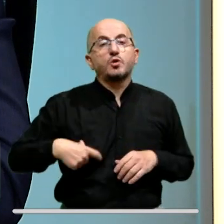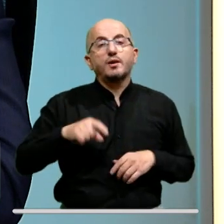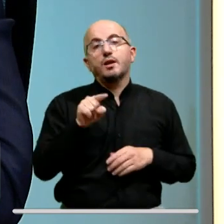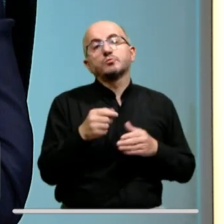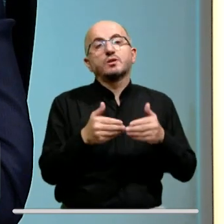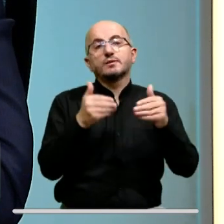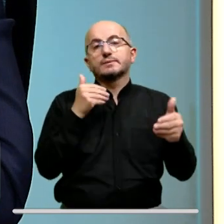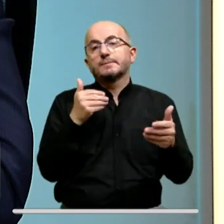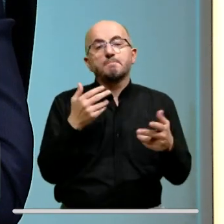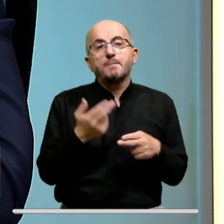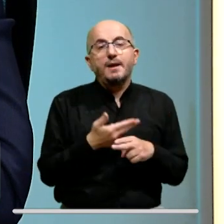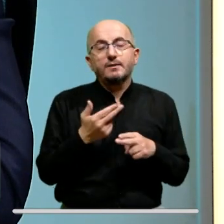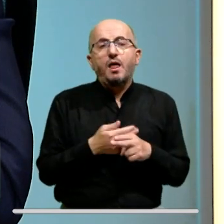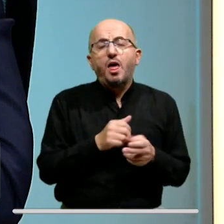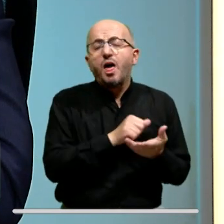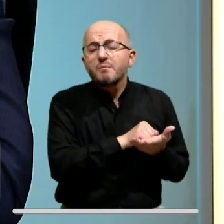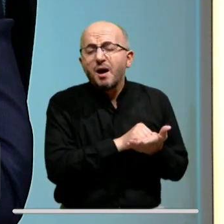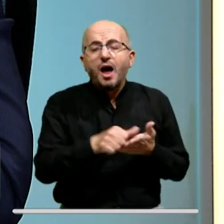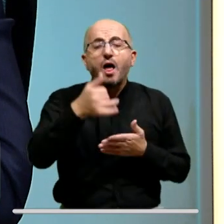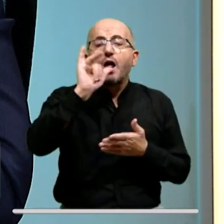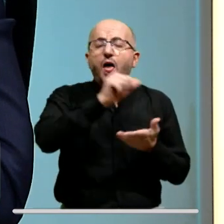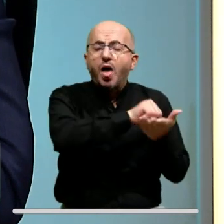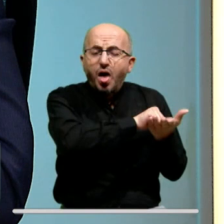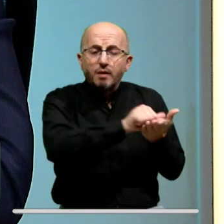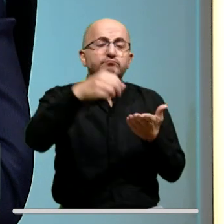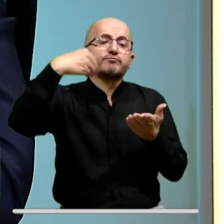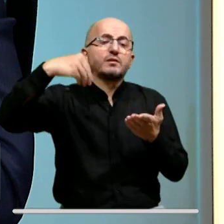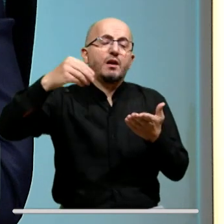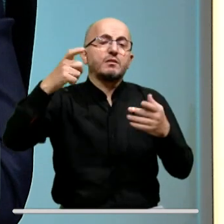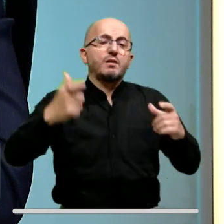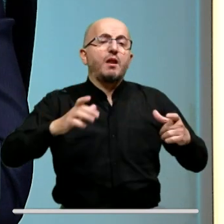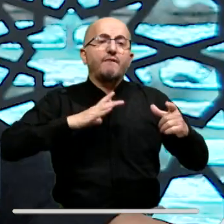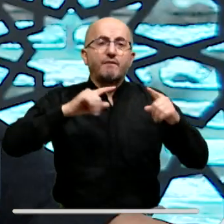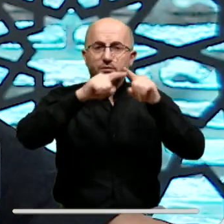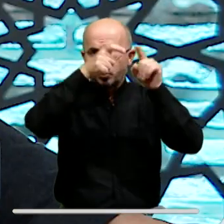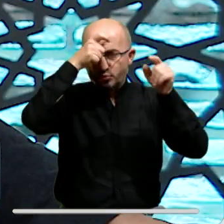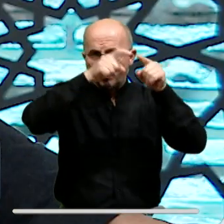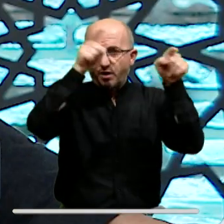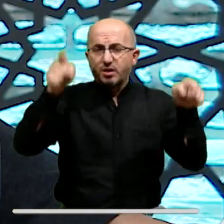kaçınsınlar. Mesela diyelim ki tamamen alkol satan yerler var. Türkiye'de de var bunlar.